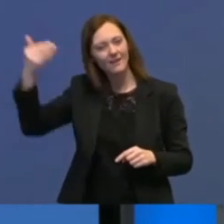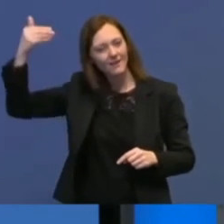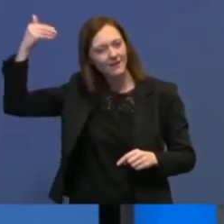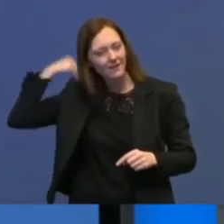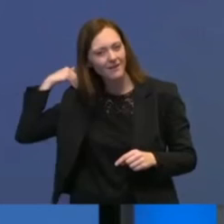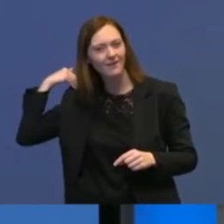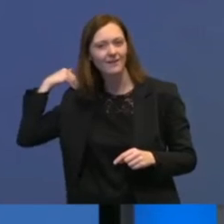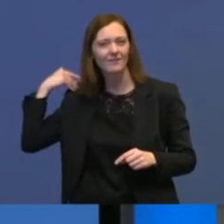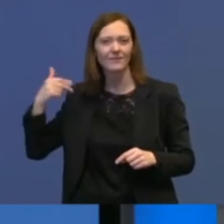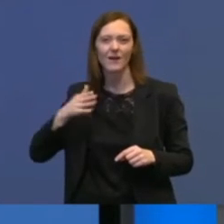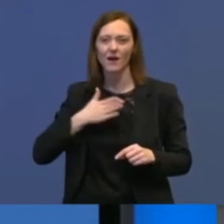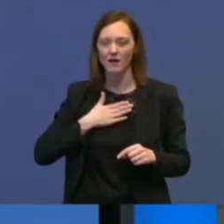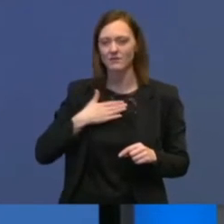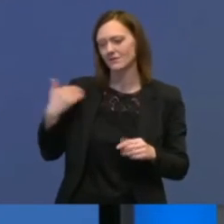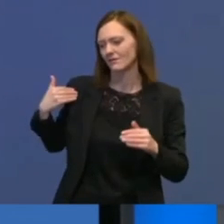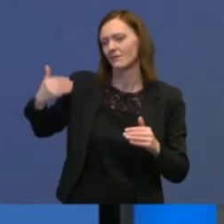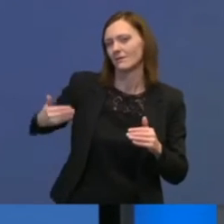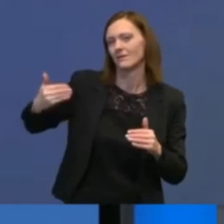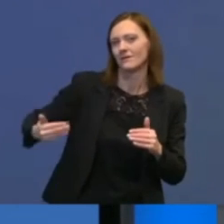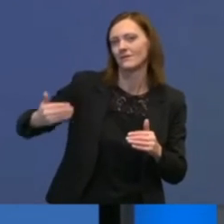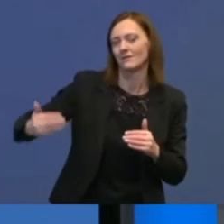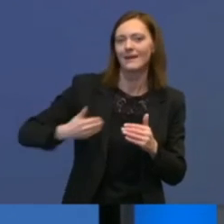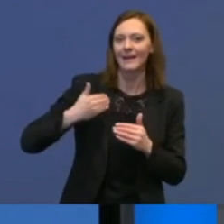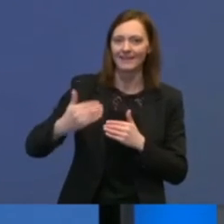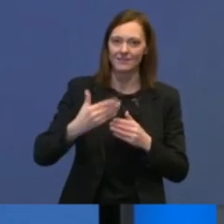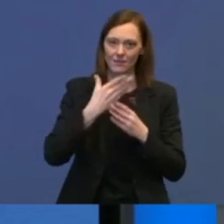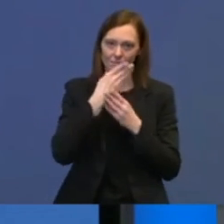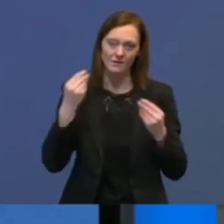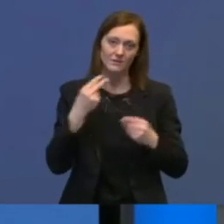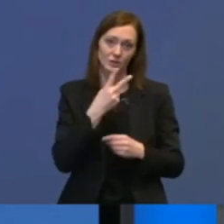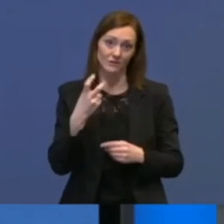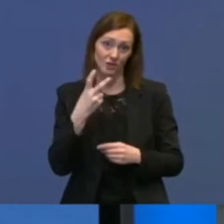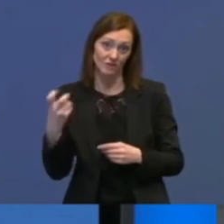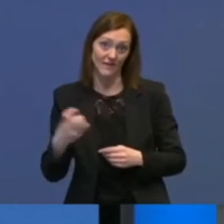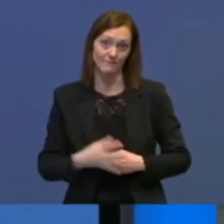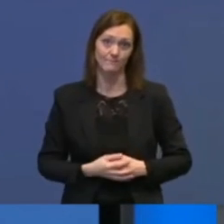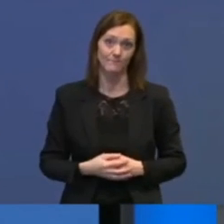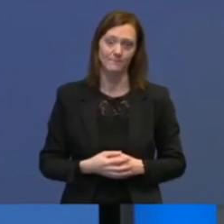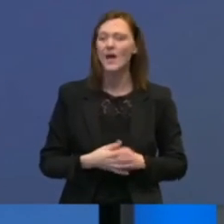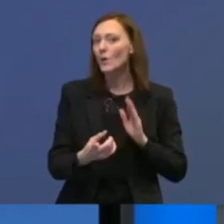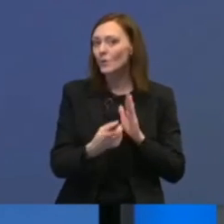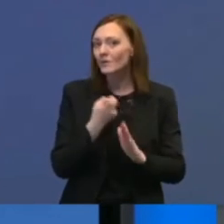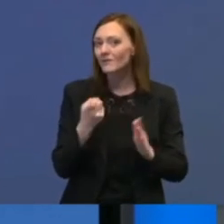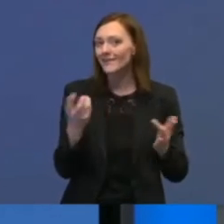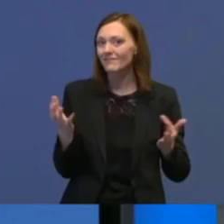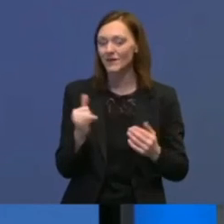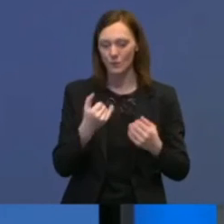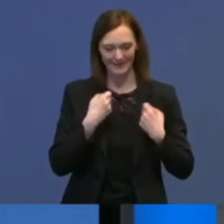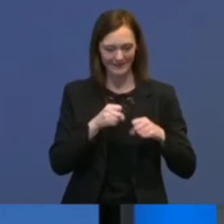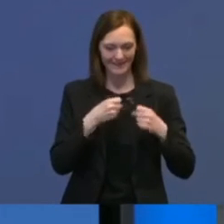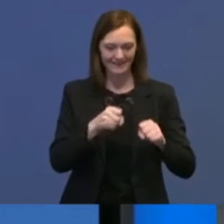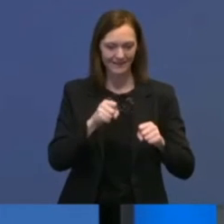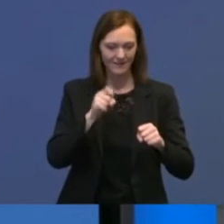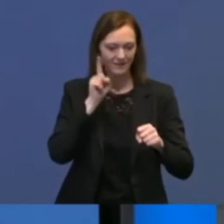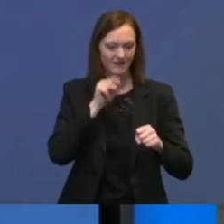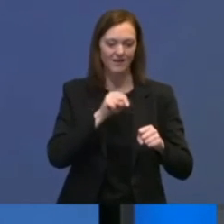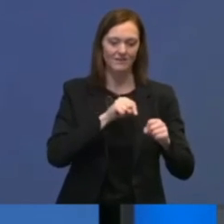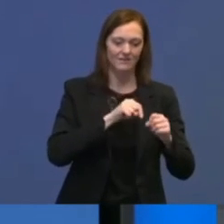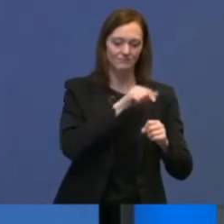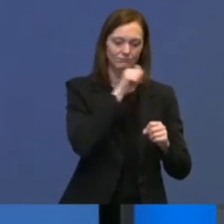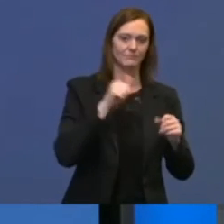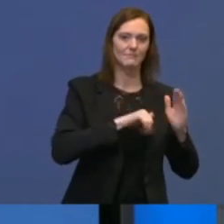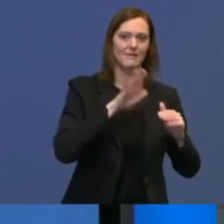oo ah kuwa in kusunna ilaa marso labakun laba atankii. Aqabaddu wa in talabo in ku ayi